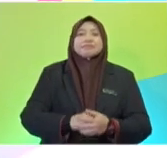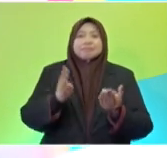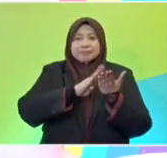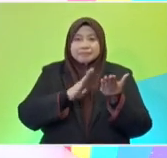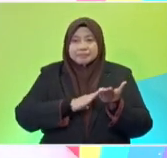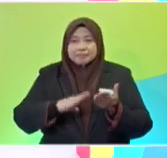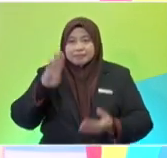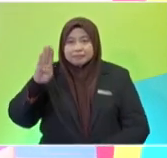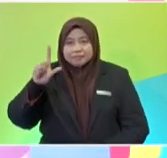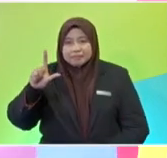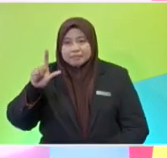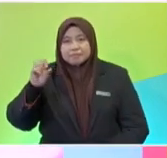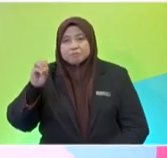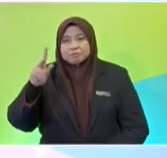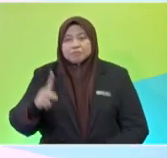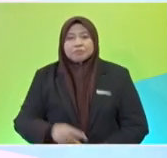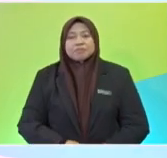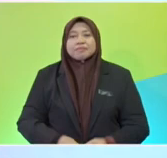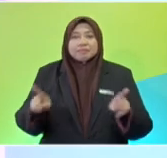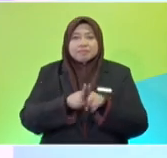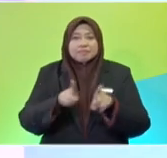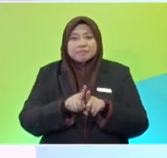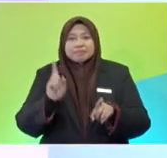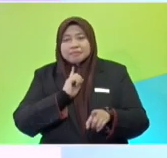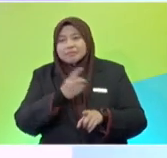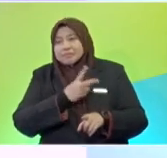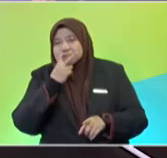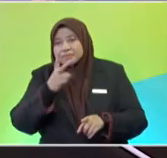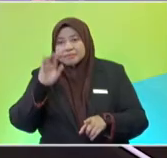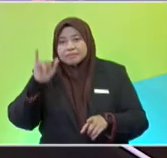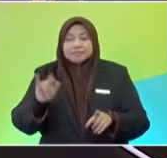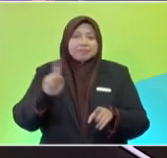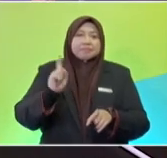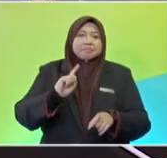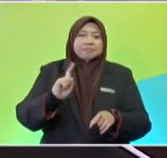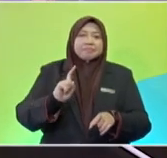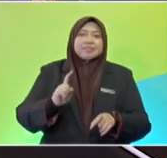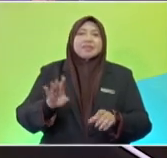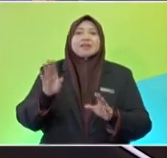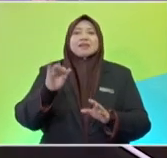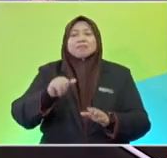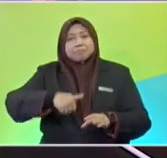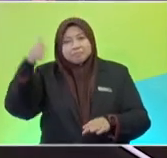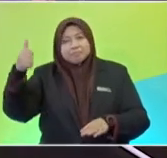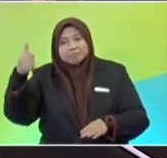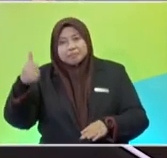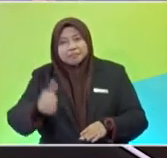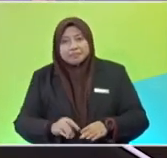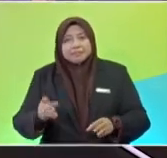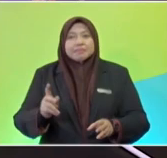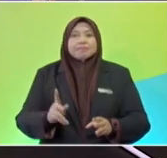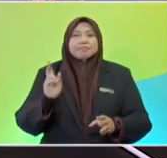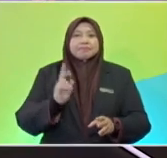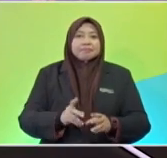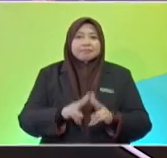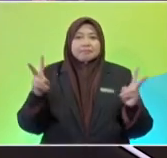ada batik cantik dan juga batik blok langsung kita saksikan yang mana bakal menggelap bergela juara pada hari ini yang paling banyak Wah hari